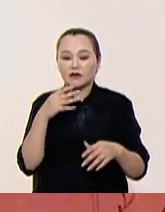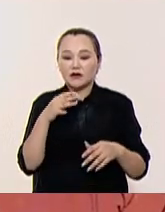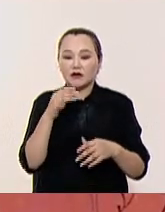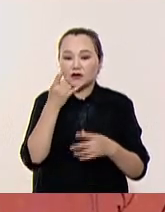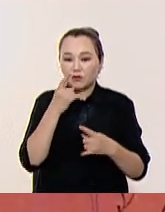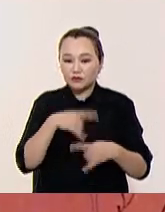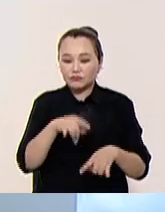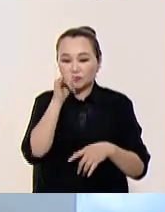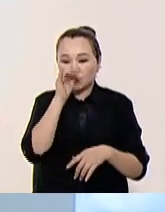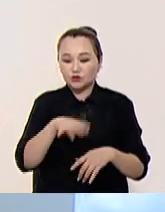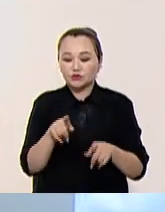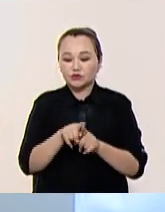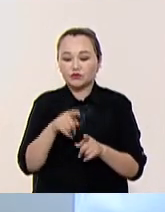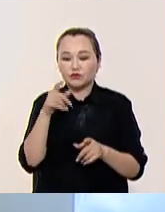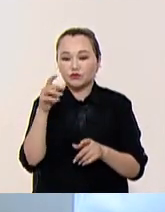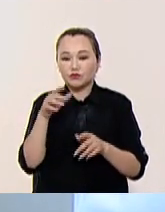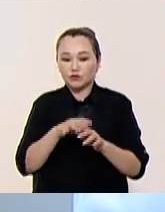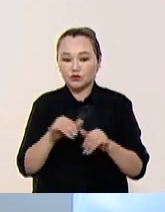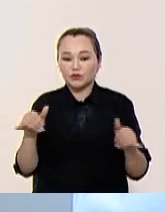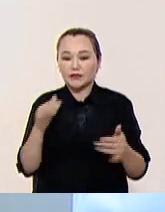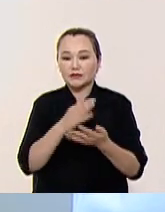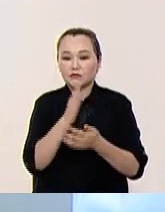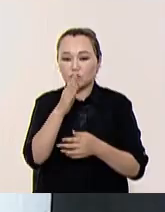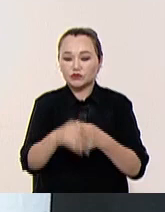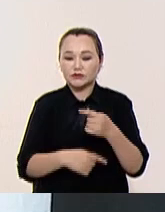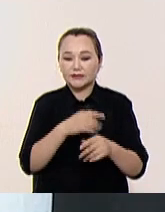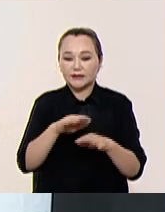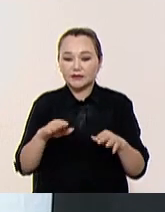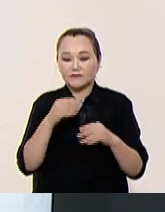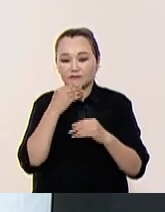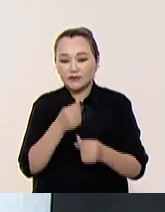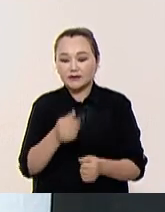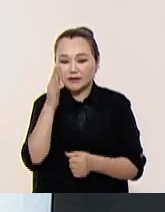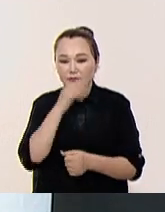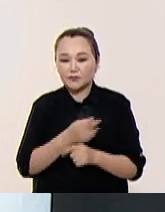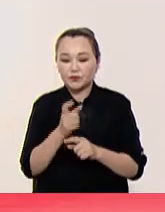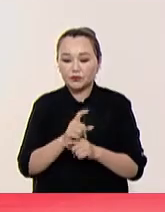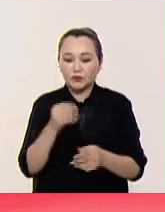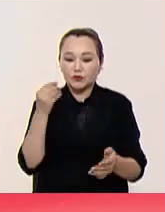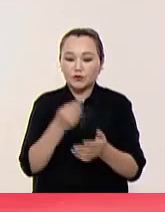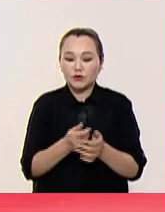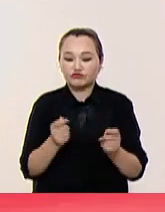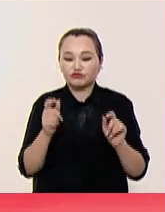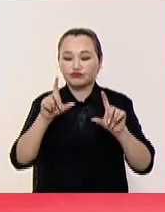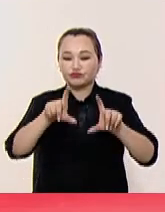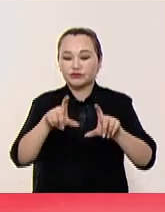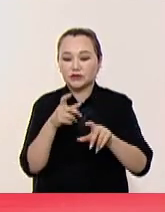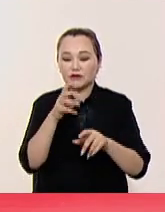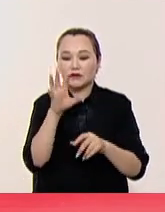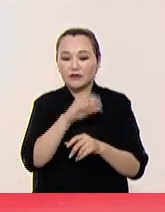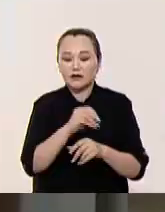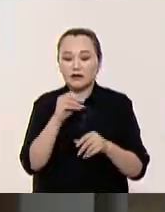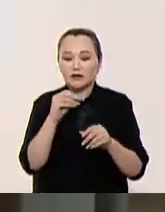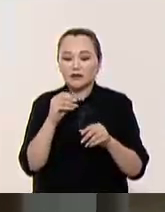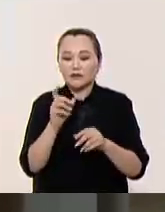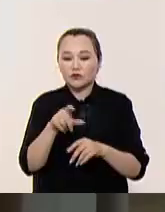бедеулік дерттері дендеп кеткен. Бұл кесел келешек ұрпаққа да кесірін тигізуі мүмкін. Сондықтан аспандап бара жатқан баға ұлттық генофондның